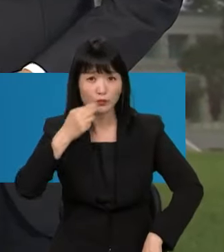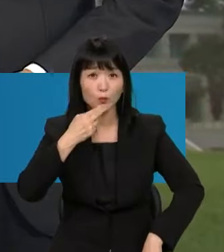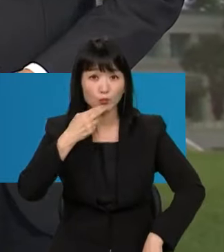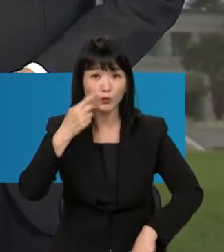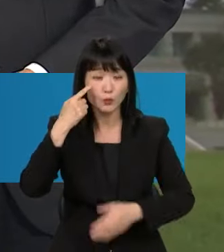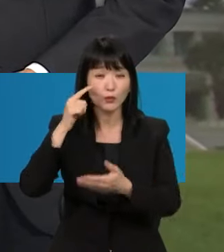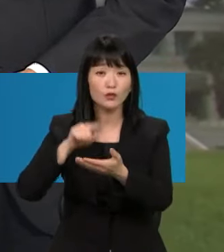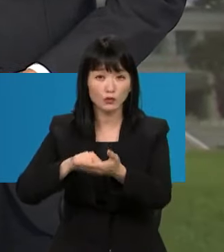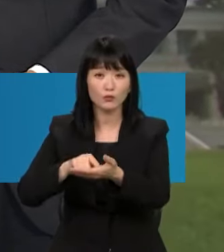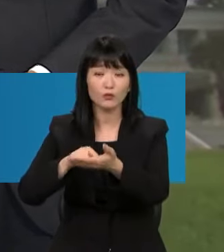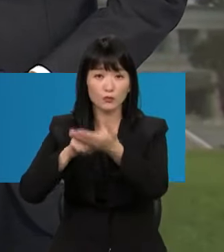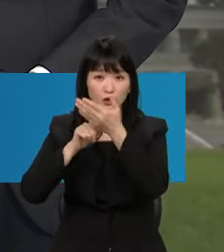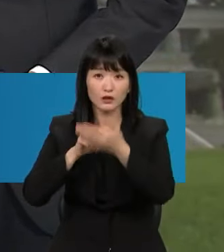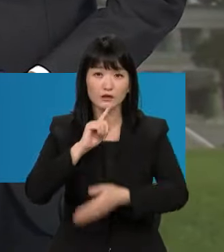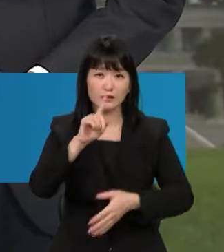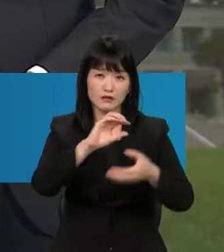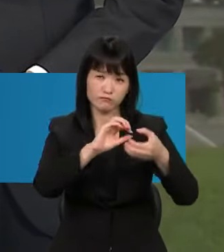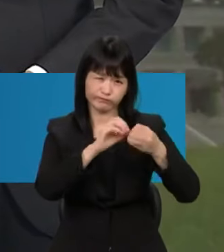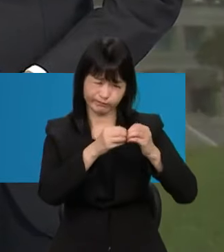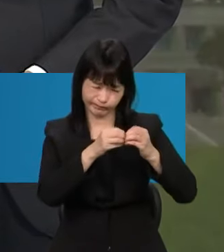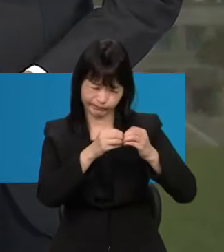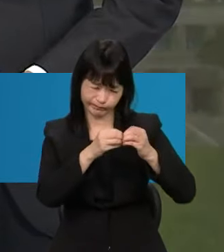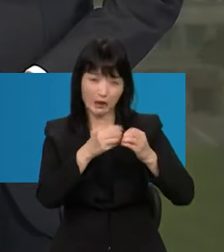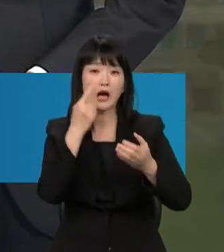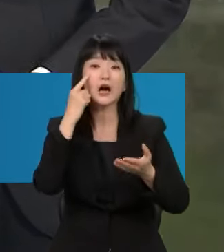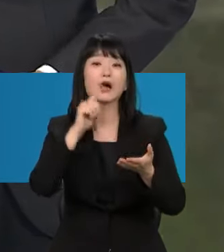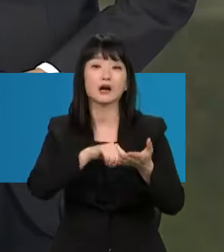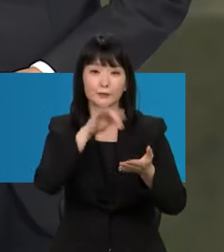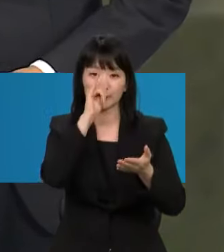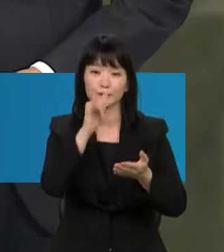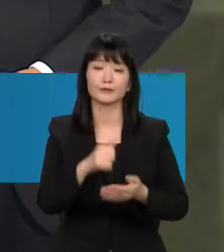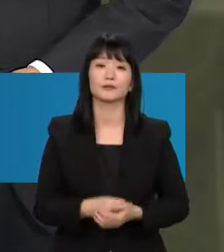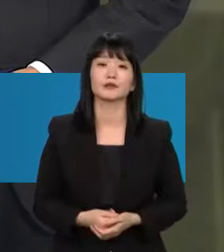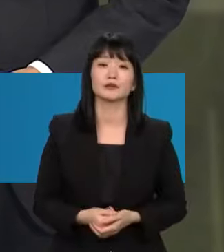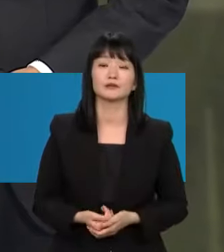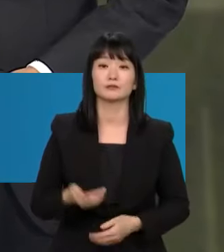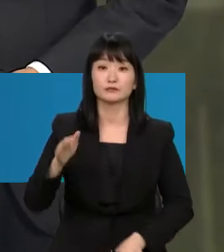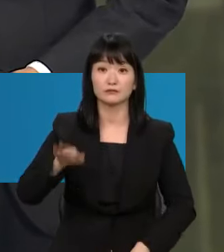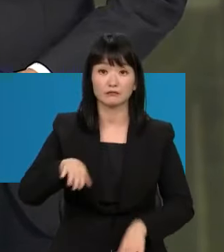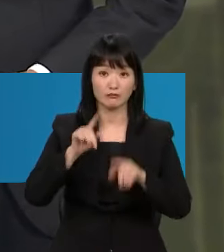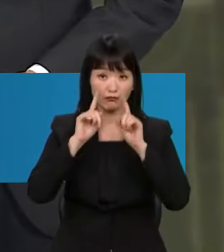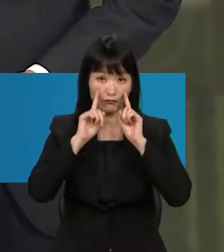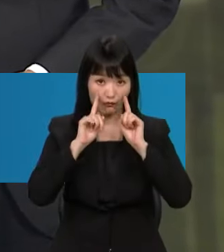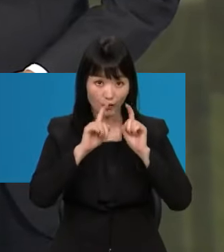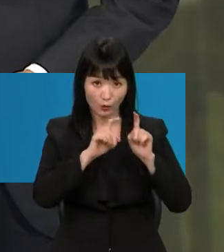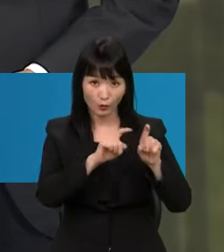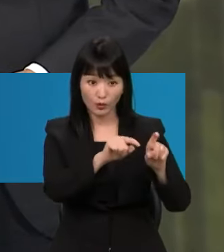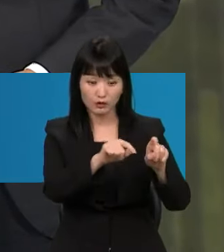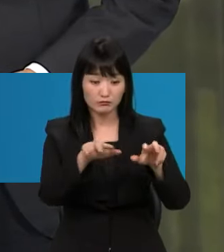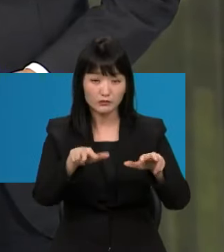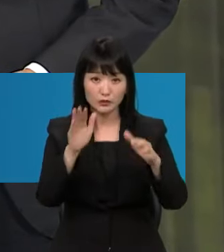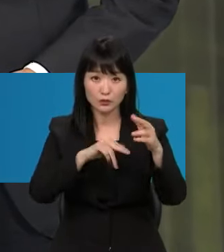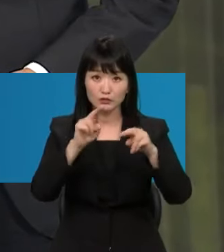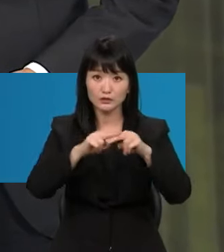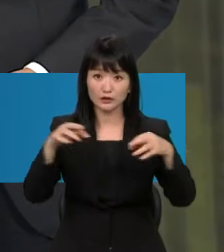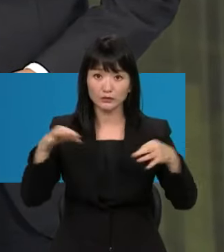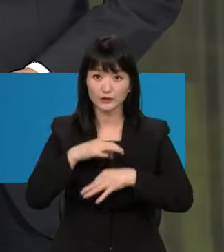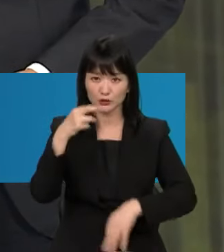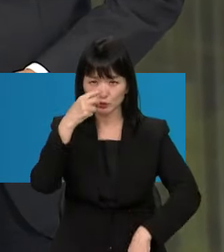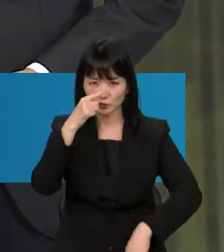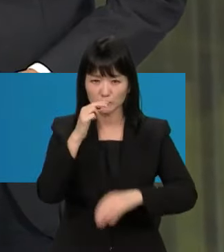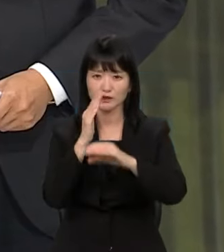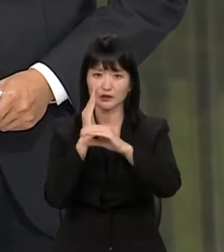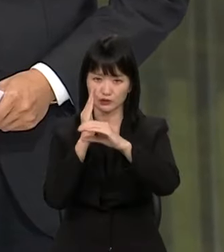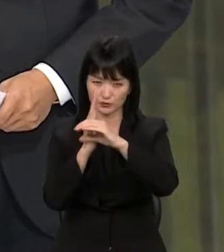드러났고 오히려 제보 공작의 실체가 드러나고 있다고 주장했습니다. 하지만 이 의혹에 대해선 현재 공수처의 수사가